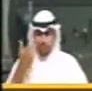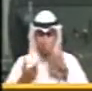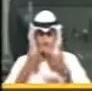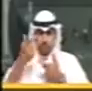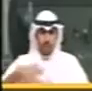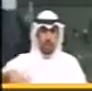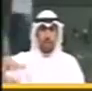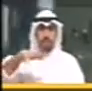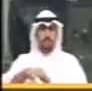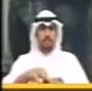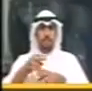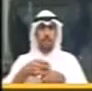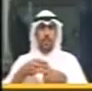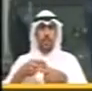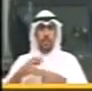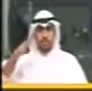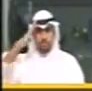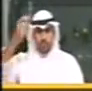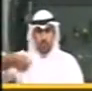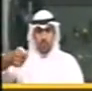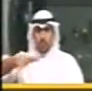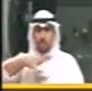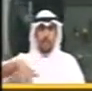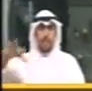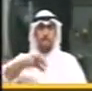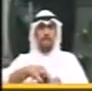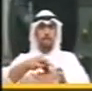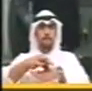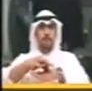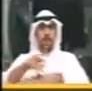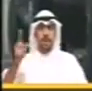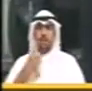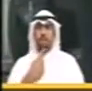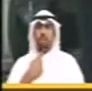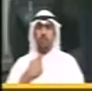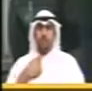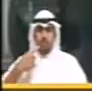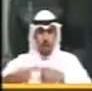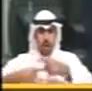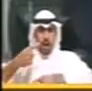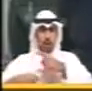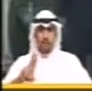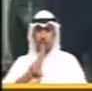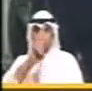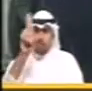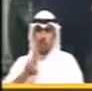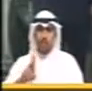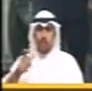الشعب الكويتي الوفي من رجالها ونسائها على ما غمروني من محبه وسؤال الاطمئنان على حالتي الصحيه، فلهم مني كل